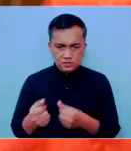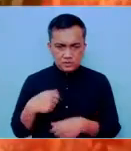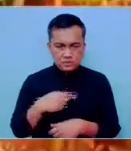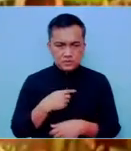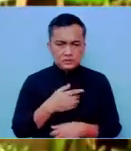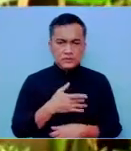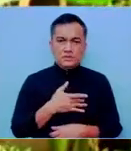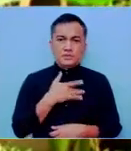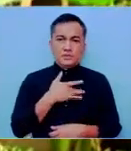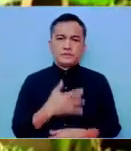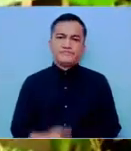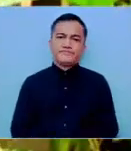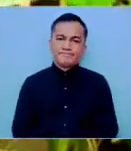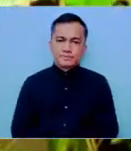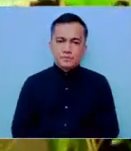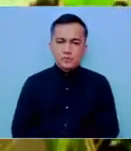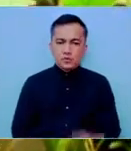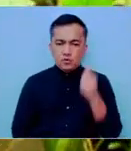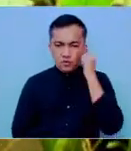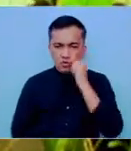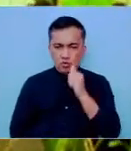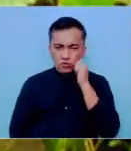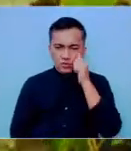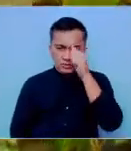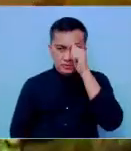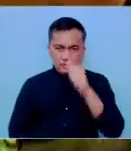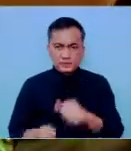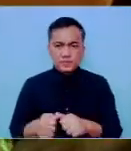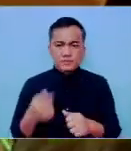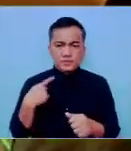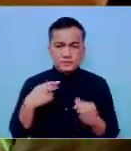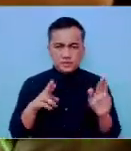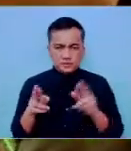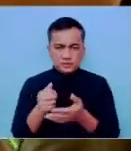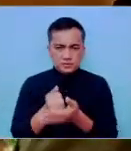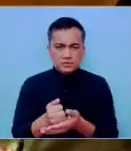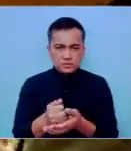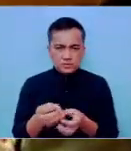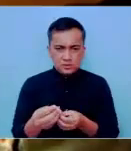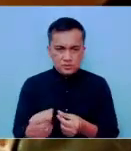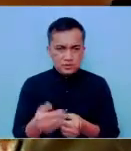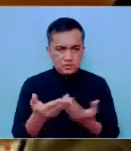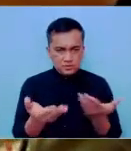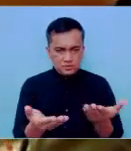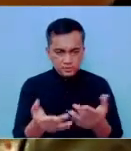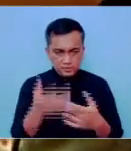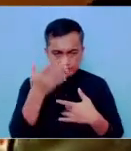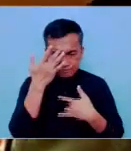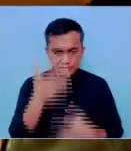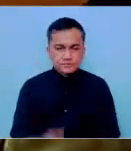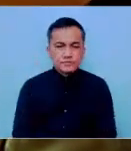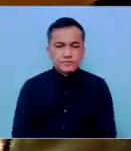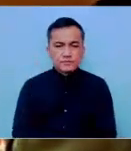nararamdaman laging tandaan may mga handa pong tumulong para malunasan ang inyong mga